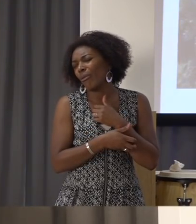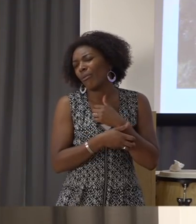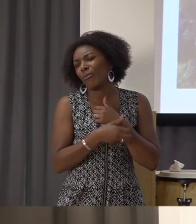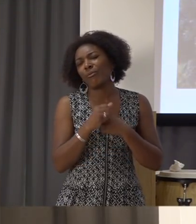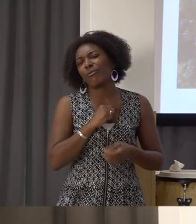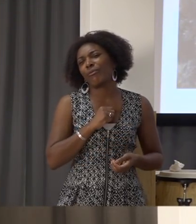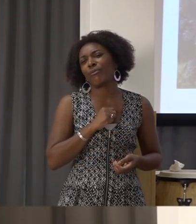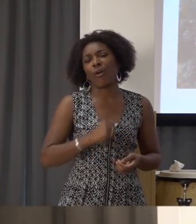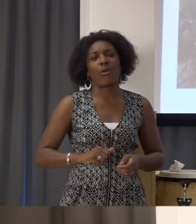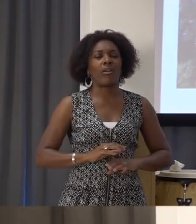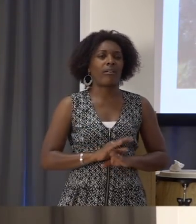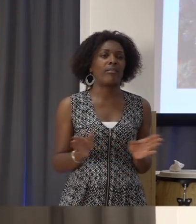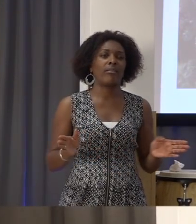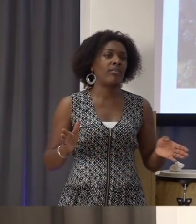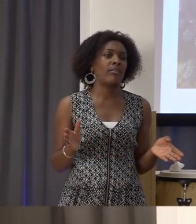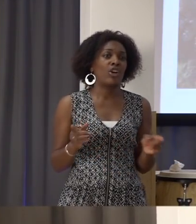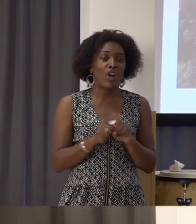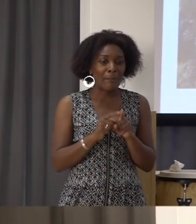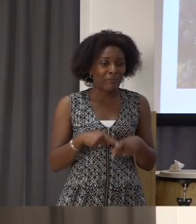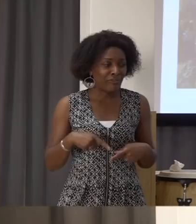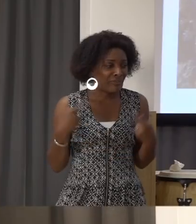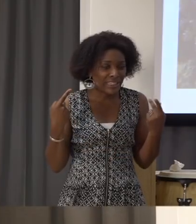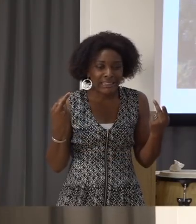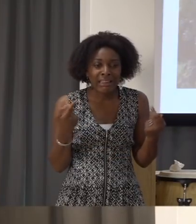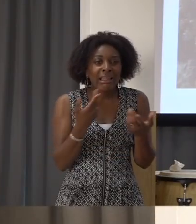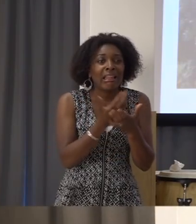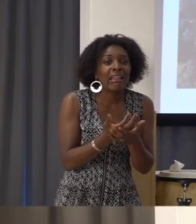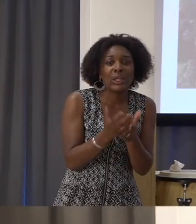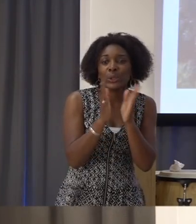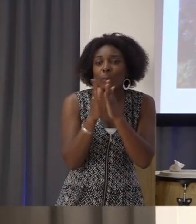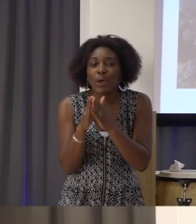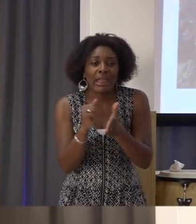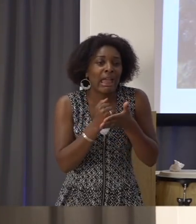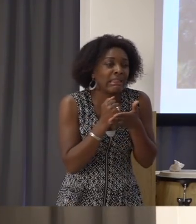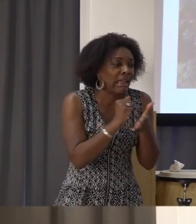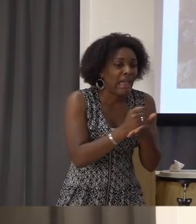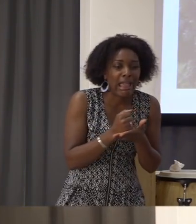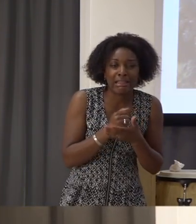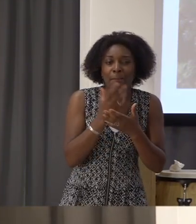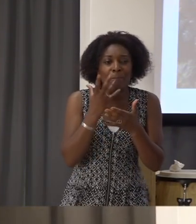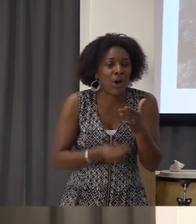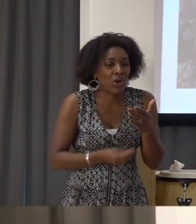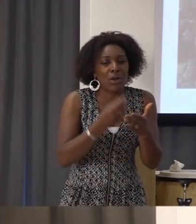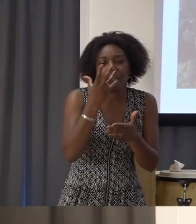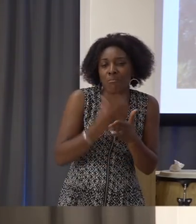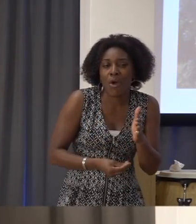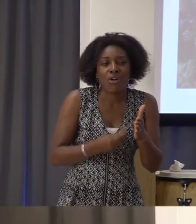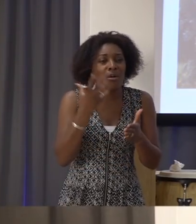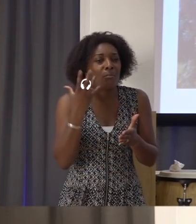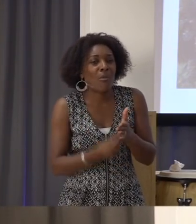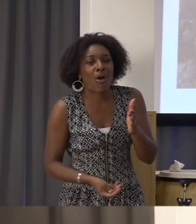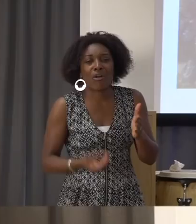Ils sont assujettis à une vie indigente. Ils manquent des choses les